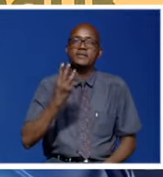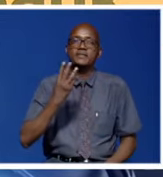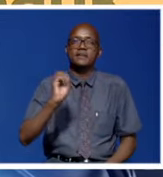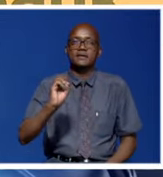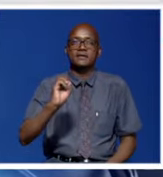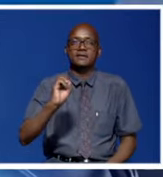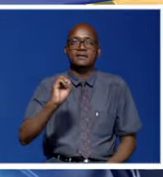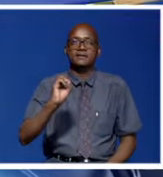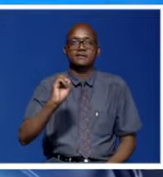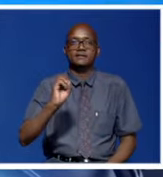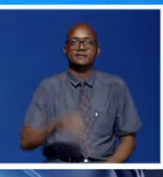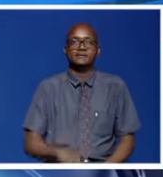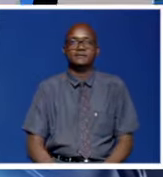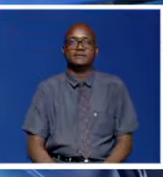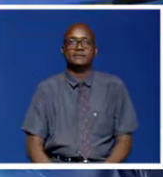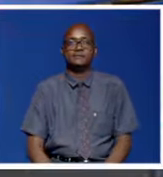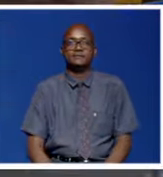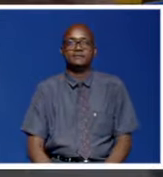30.